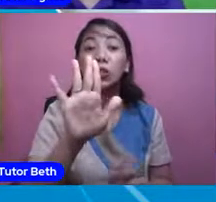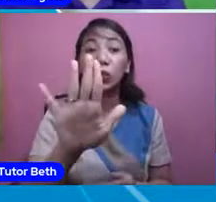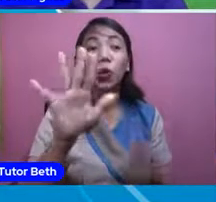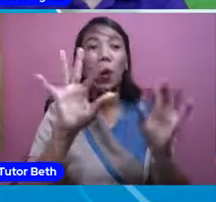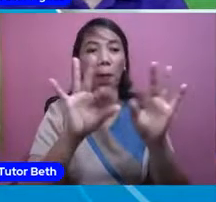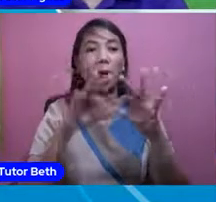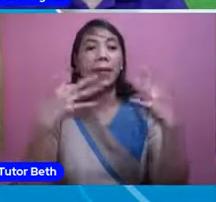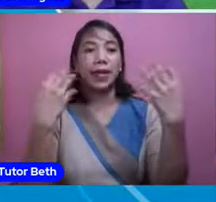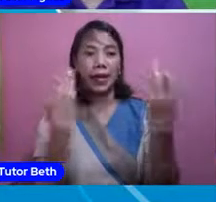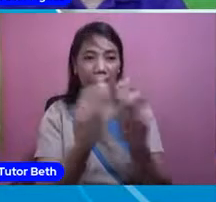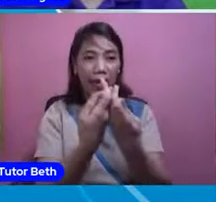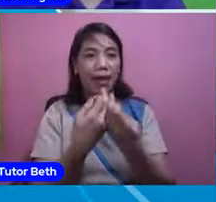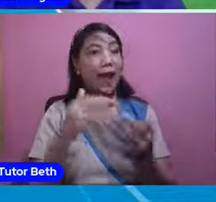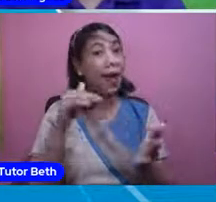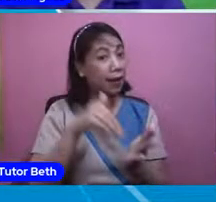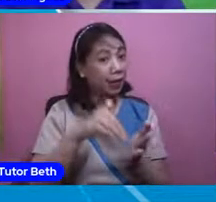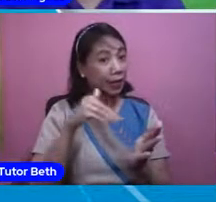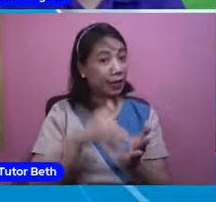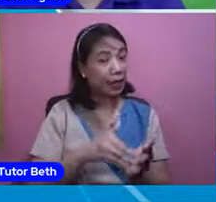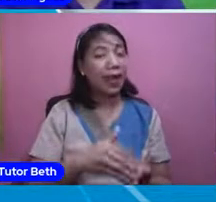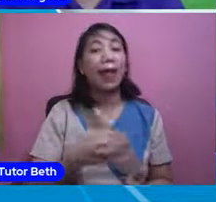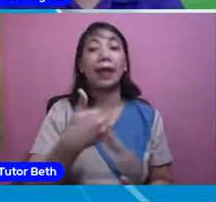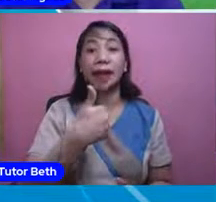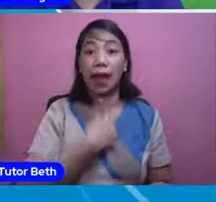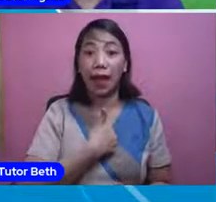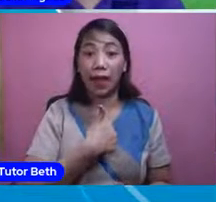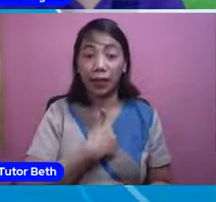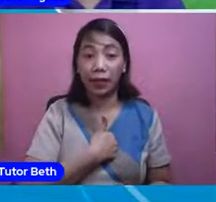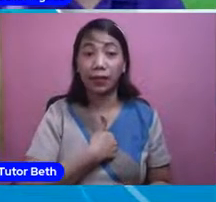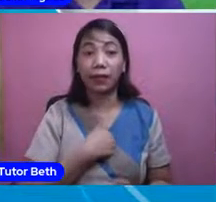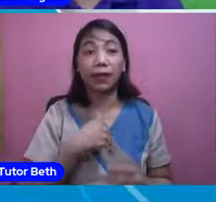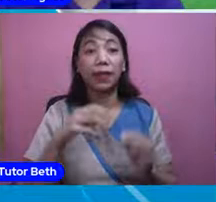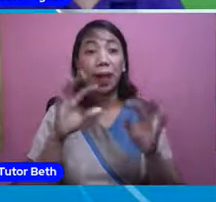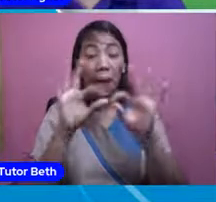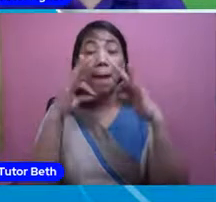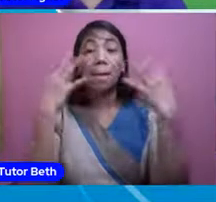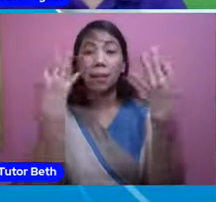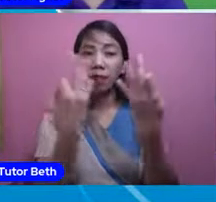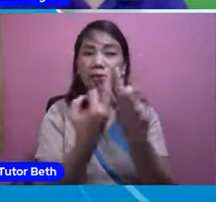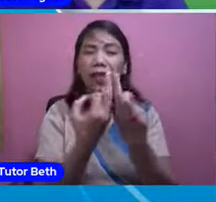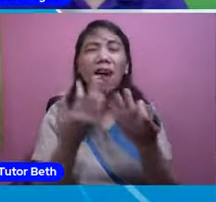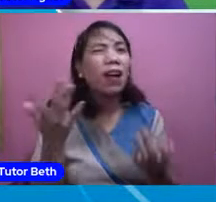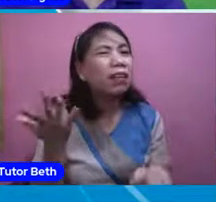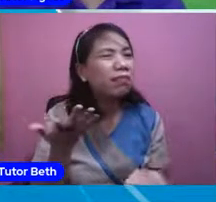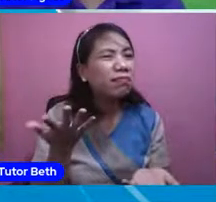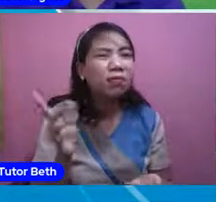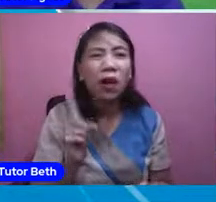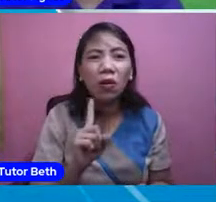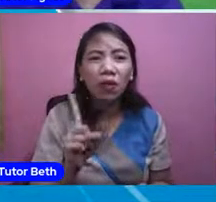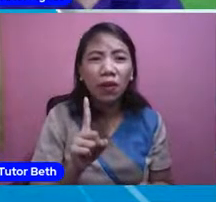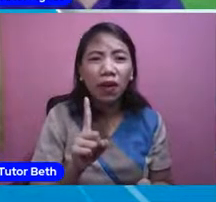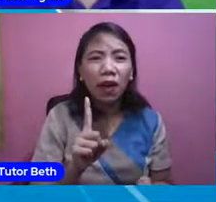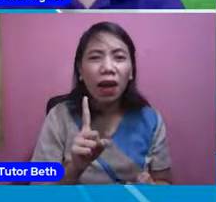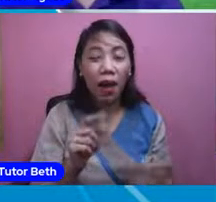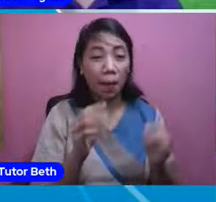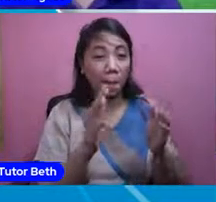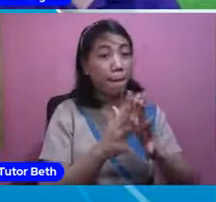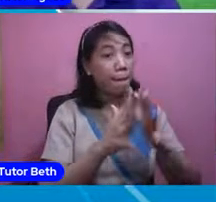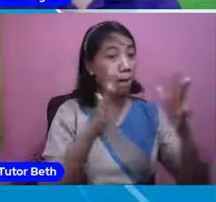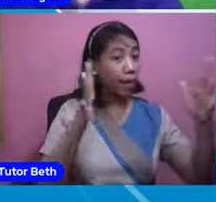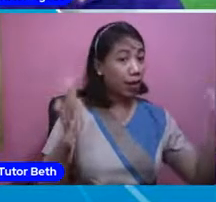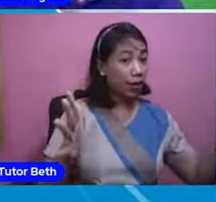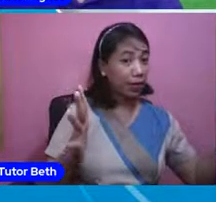ko ulit ha. Ang aking pamilya ay lang. Ano kaya yun? Malaki ba o